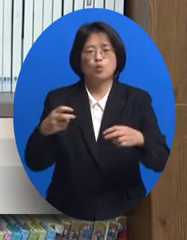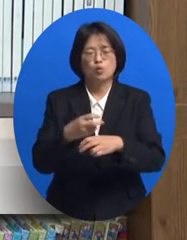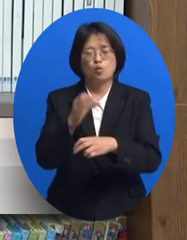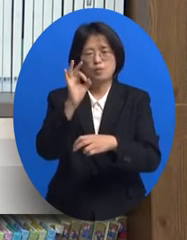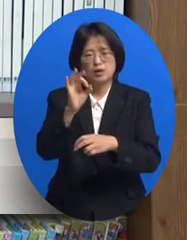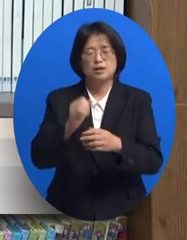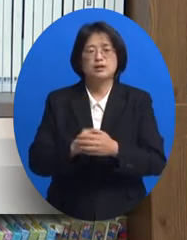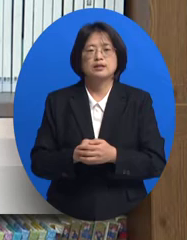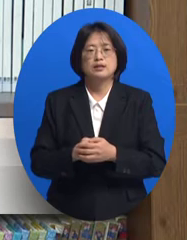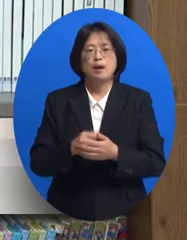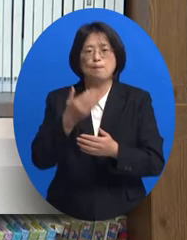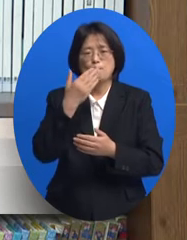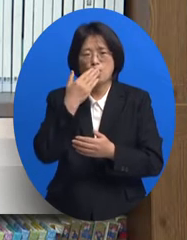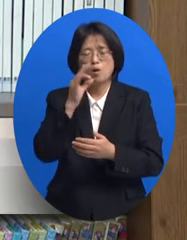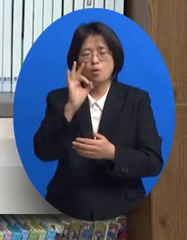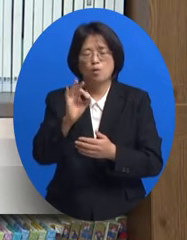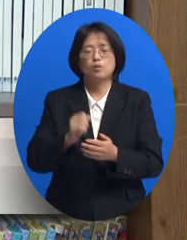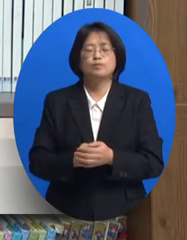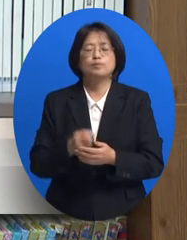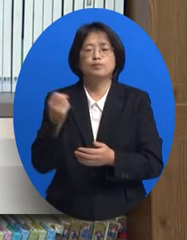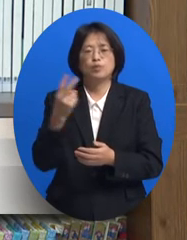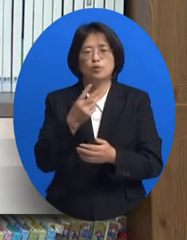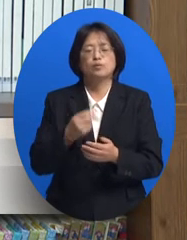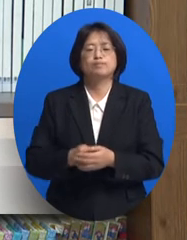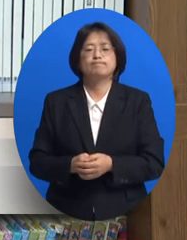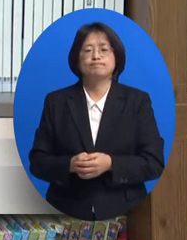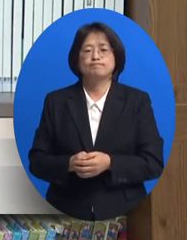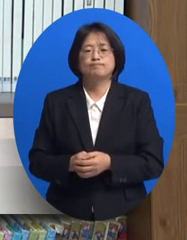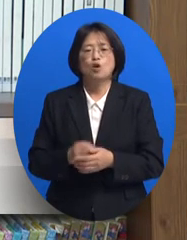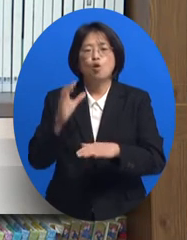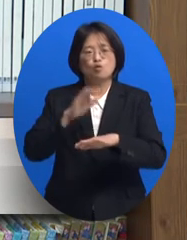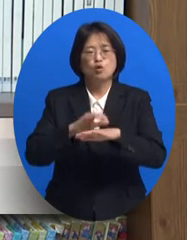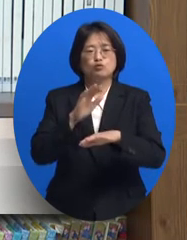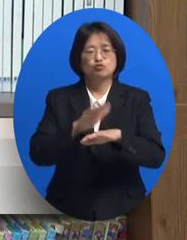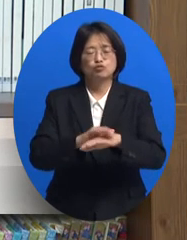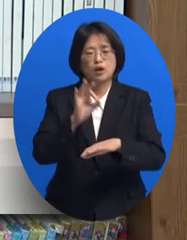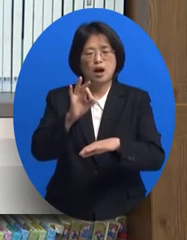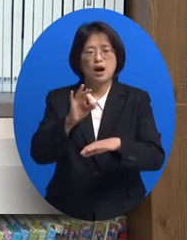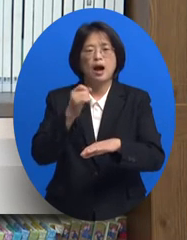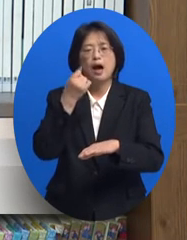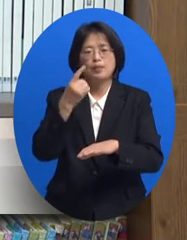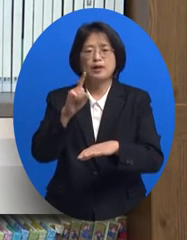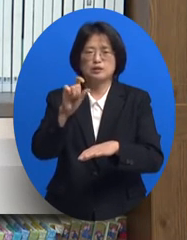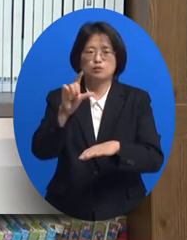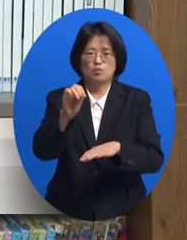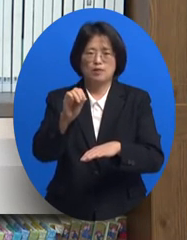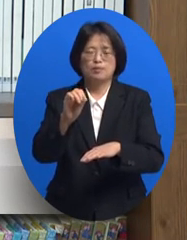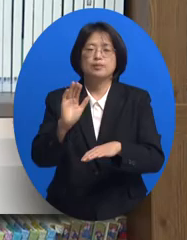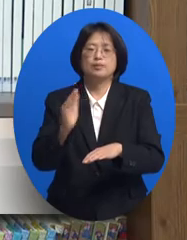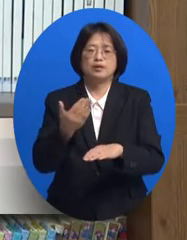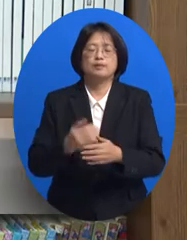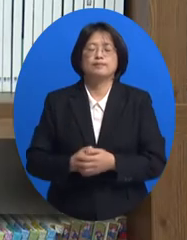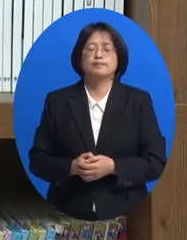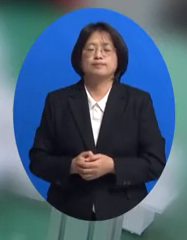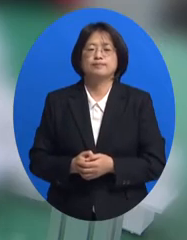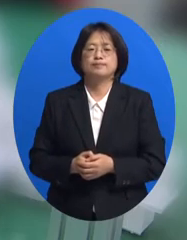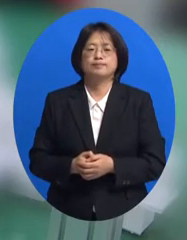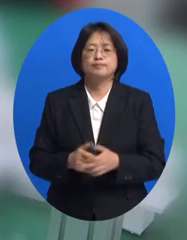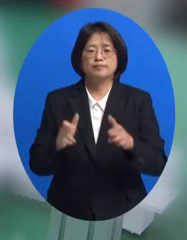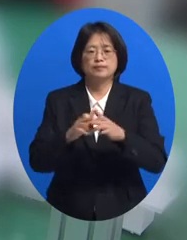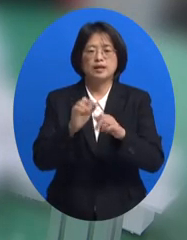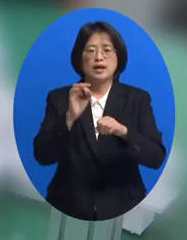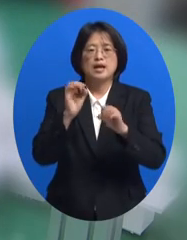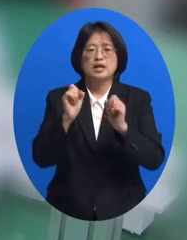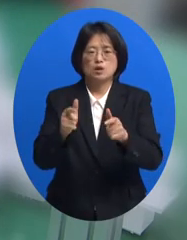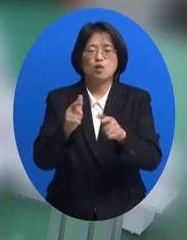교통비와 어 급식비 그리고 훈련 수당 해 가지고 16만 원을 지급하게 되었습니다